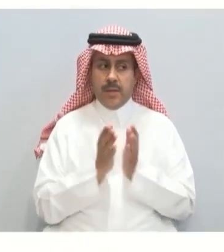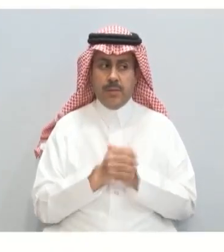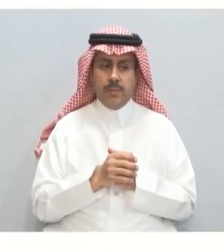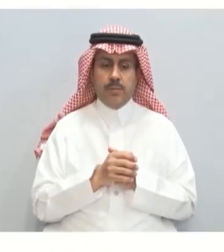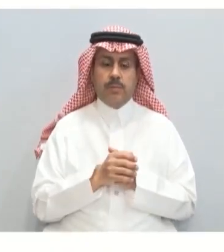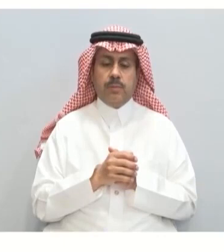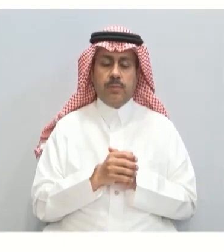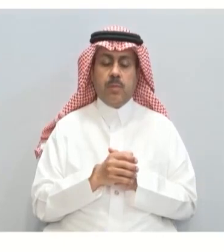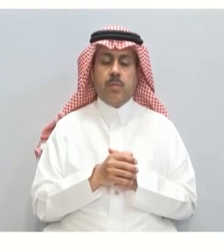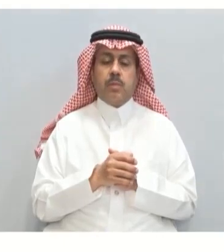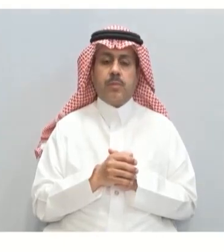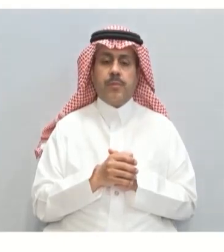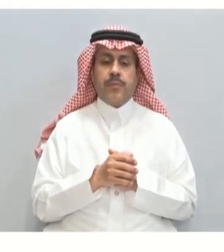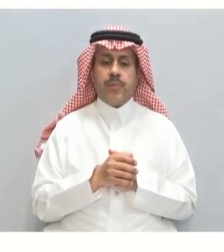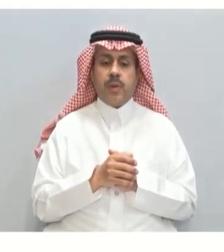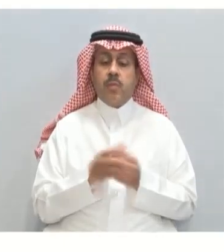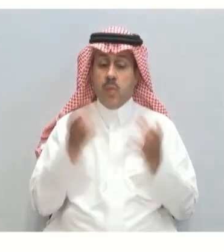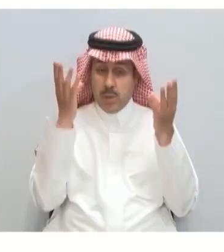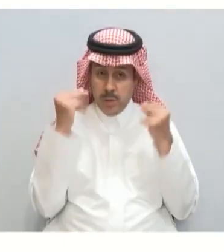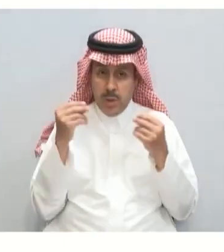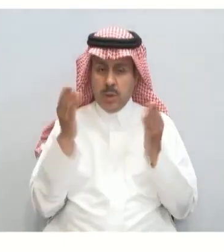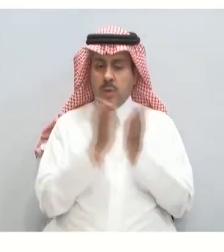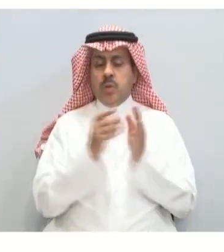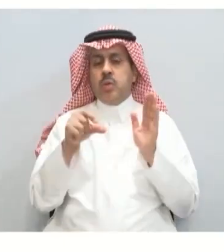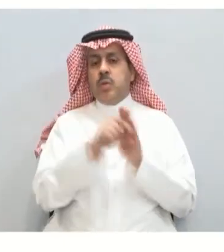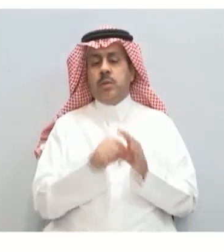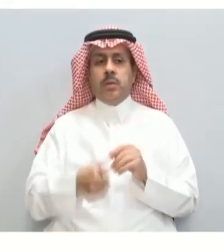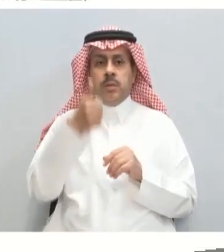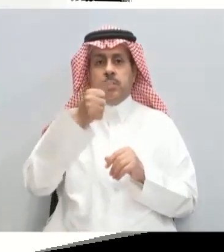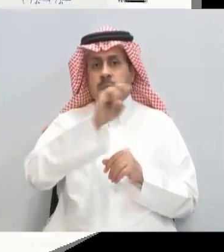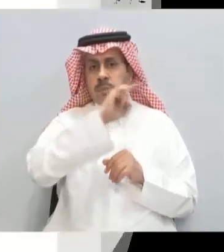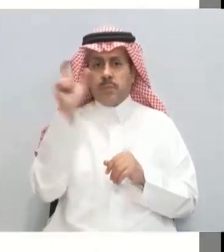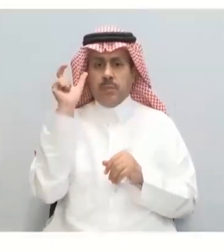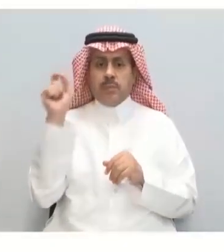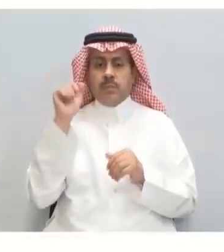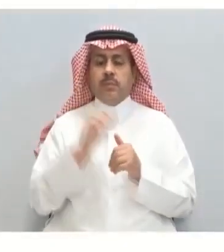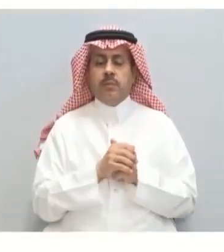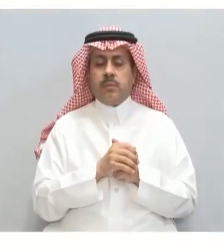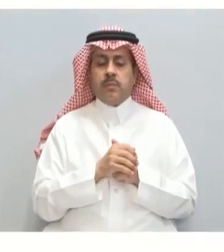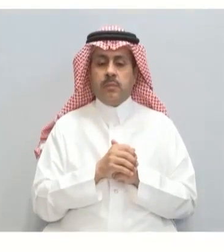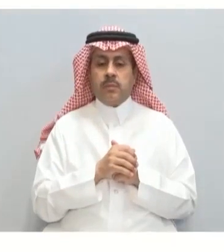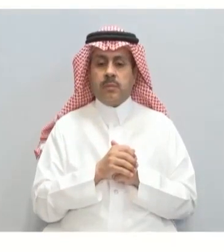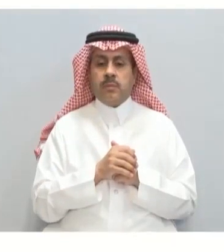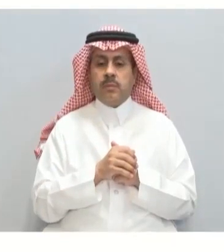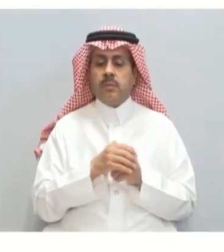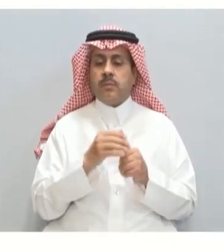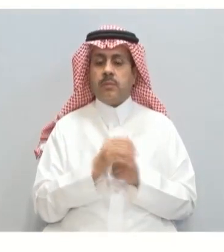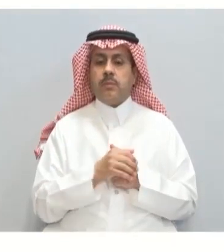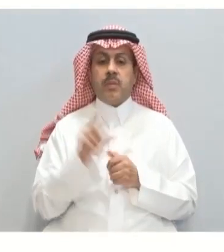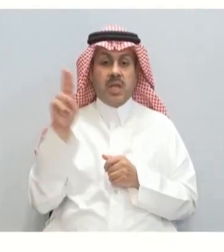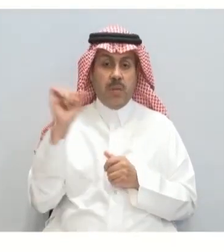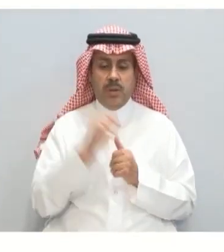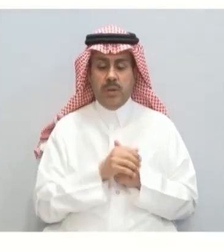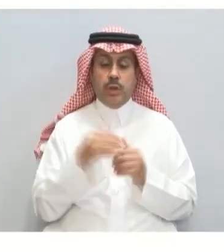مراجعه الدروس لسور الانفال ويونس نبدا واياكم مع هذا المدخل وهو اننا بحمد الله